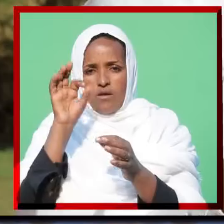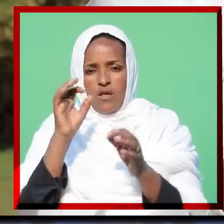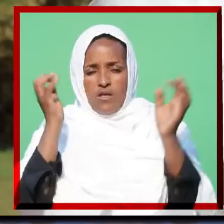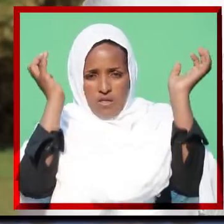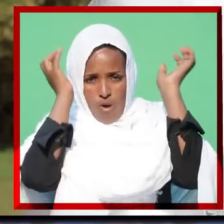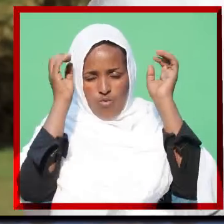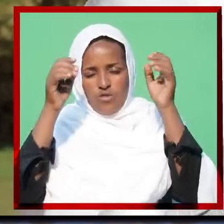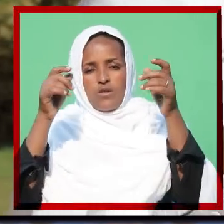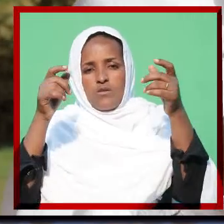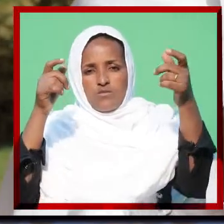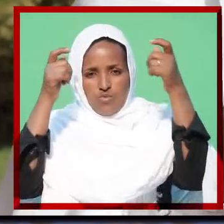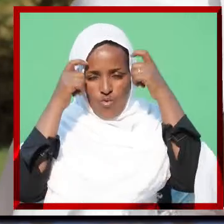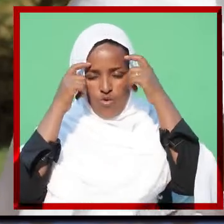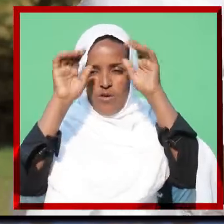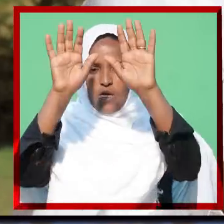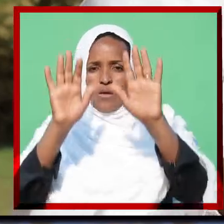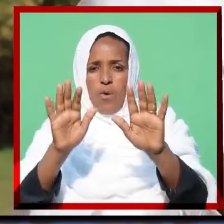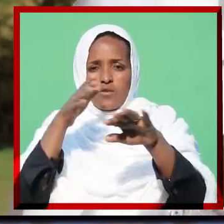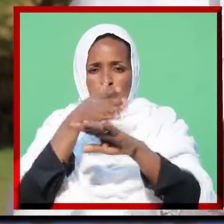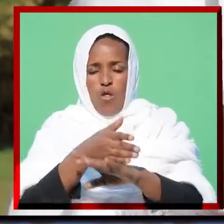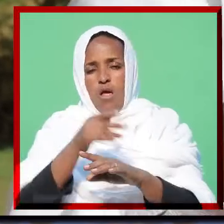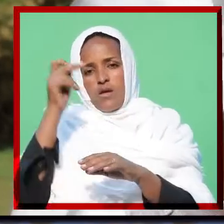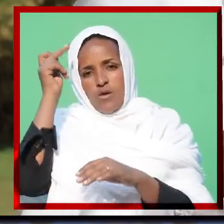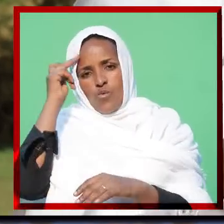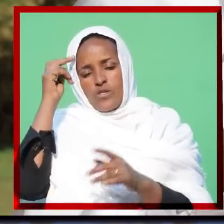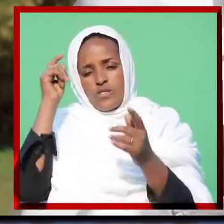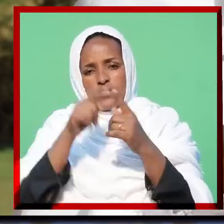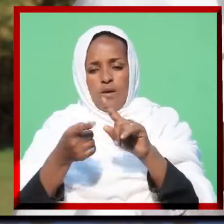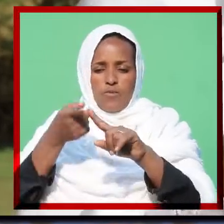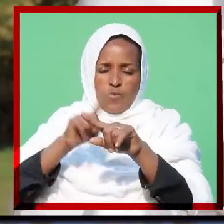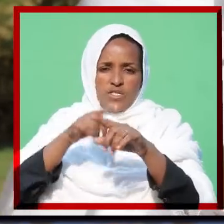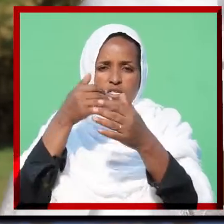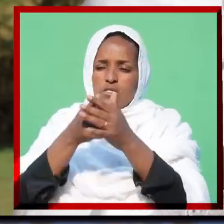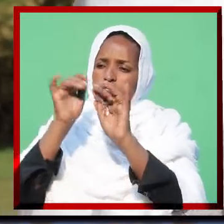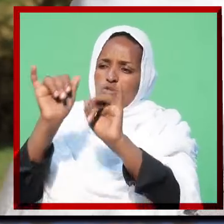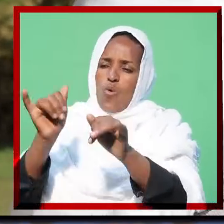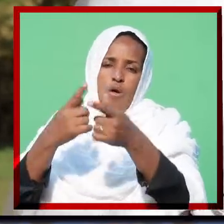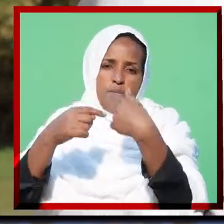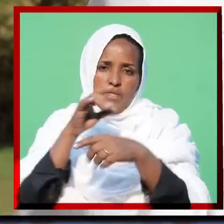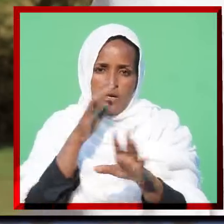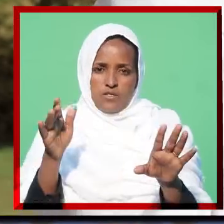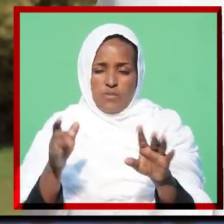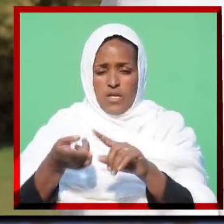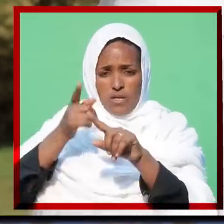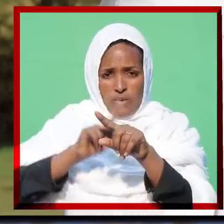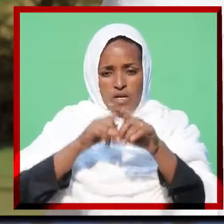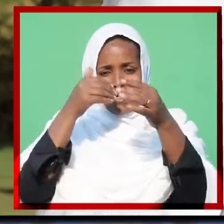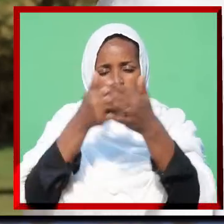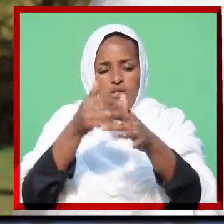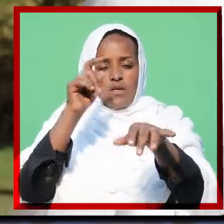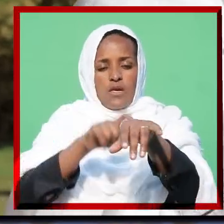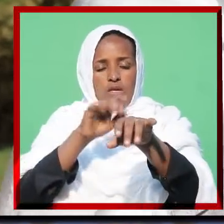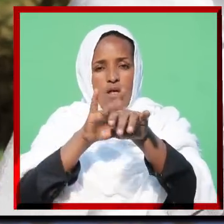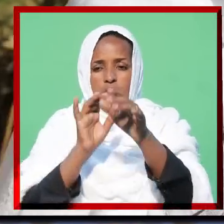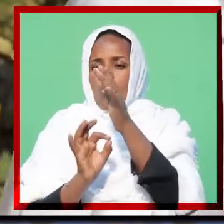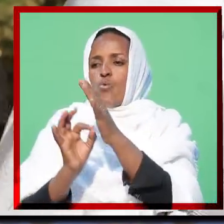ጽዮን በኤሎፍላያን ከተማረከች በኋላ ዳዊት እስከሚመለስ ድረስ አልመጣችም ነው እና ልትመለስ የደረሰበት ወቅት